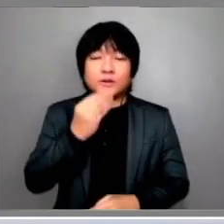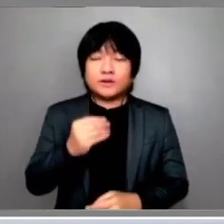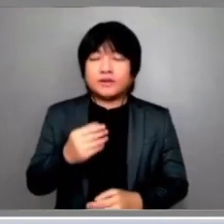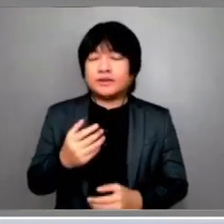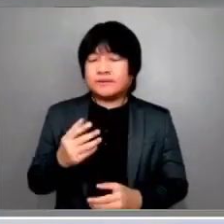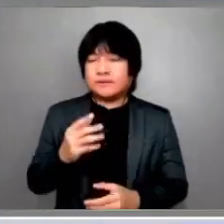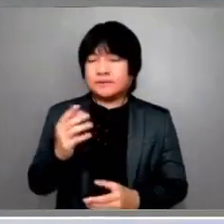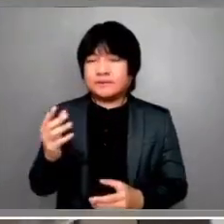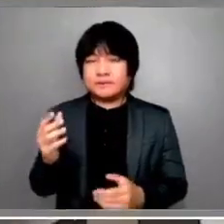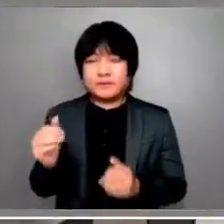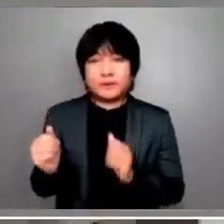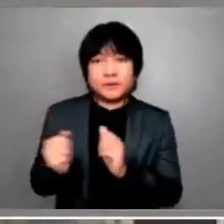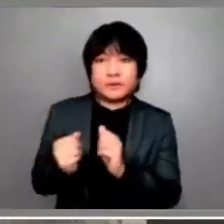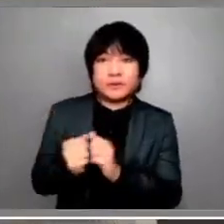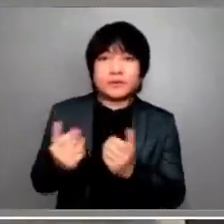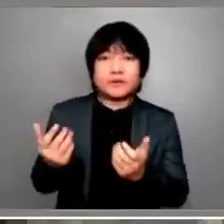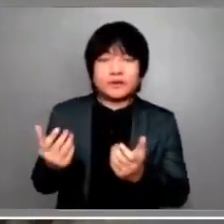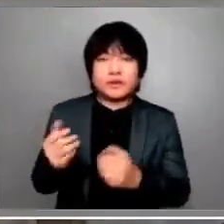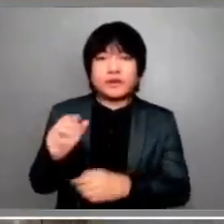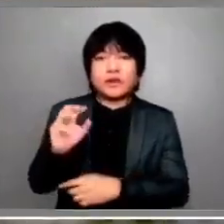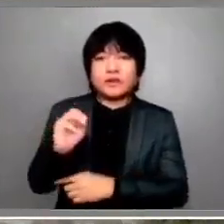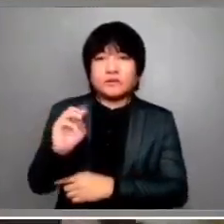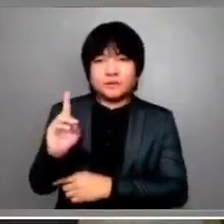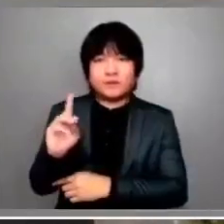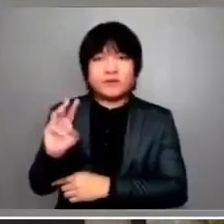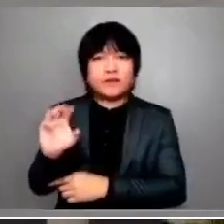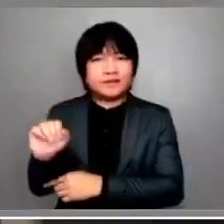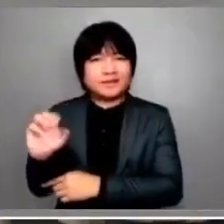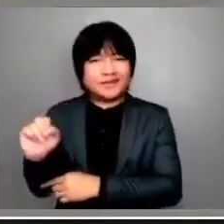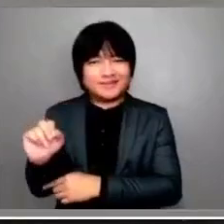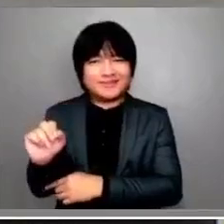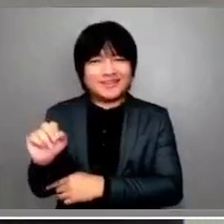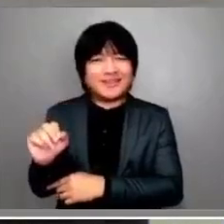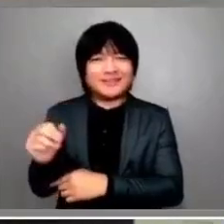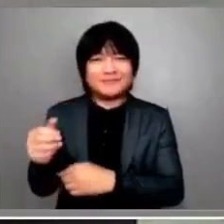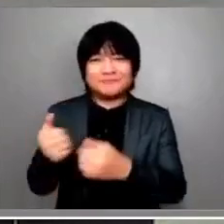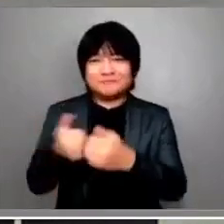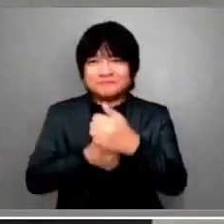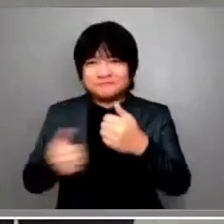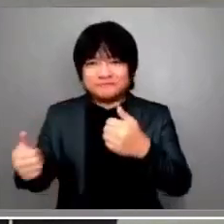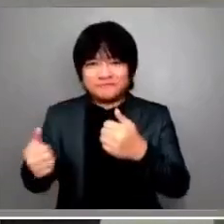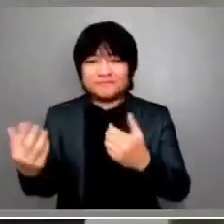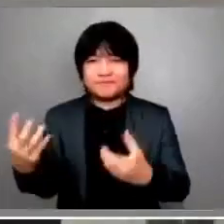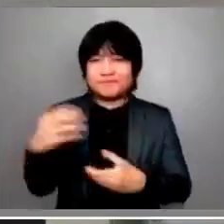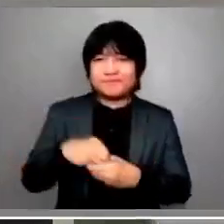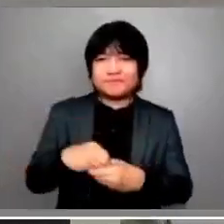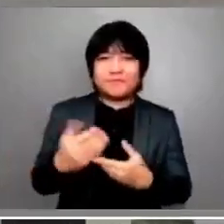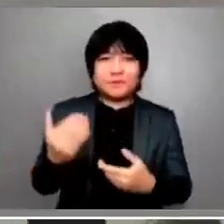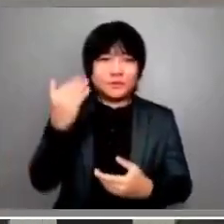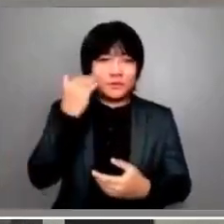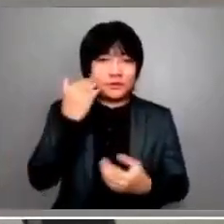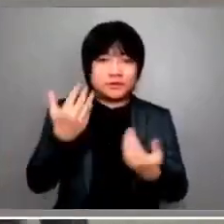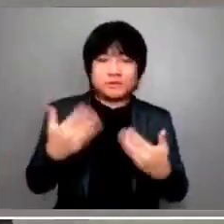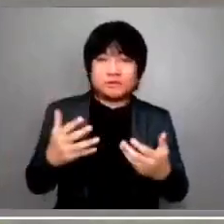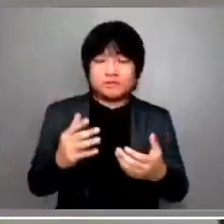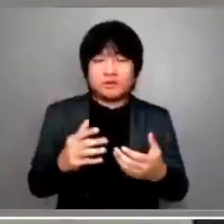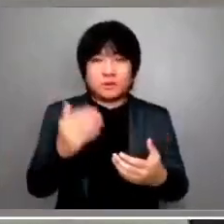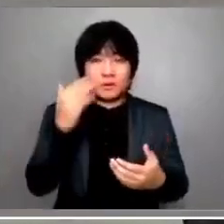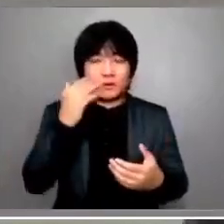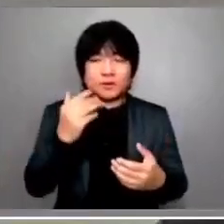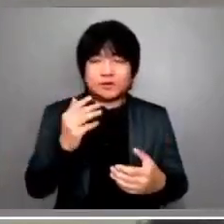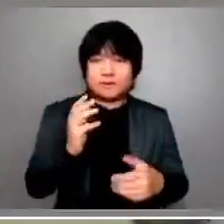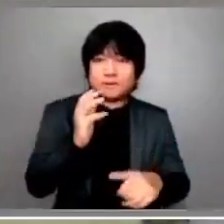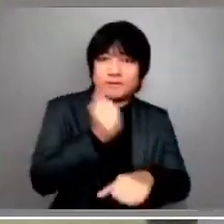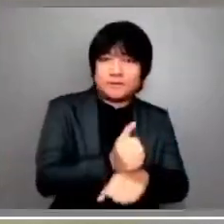loisaga taga mwss at mga namumuno sa Maynila kapag fully operational na itong planta Tinatayang 150 million L